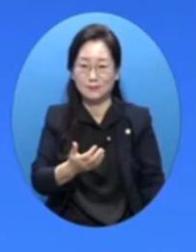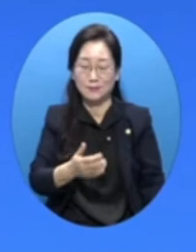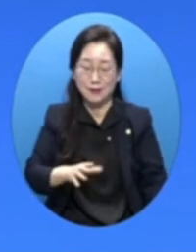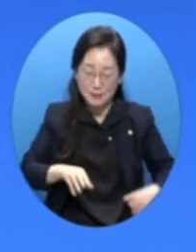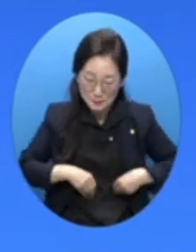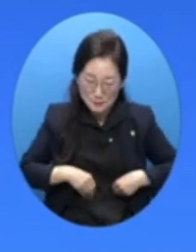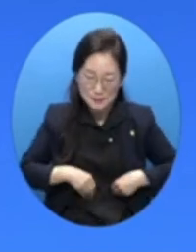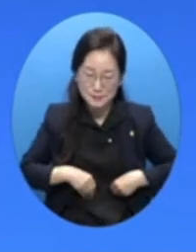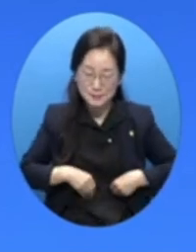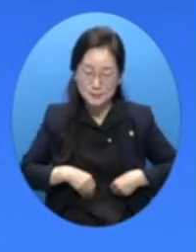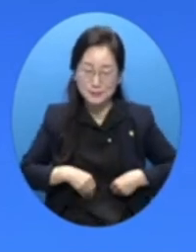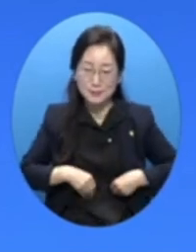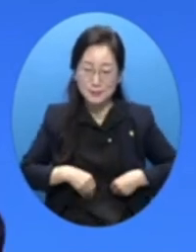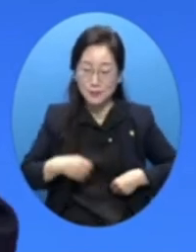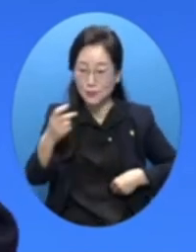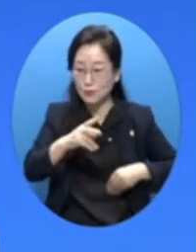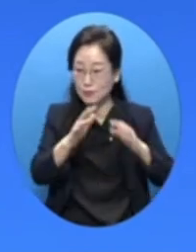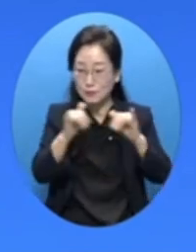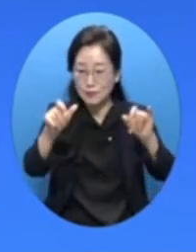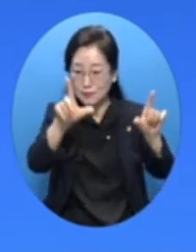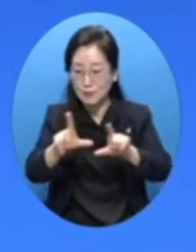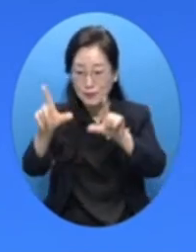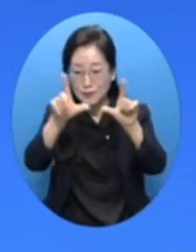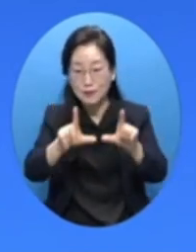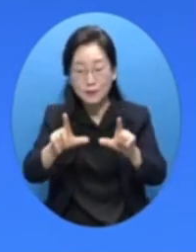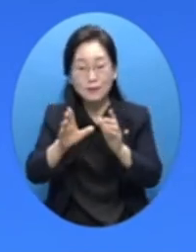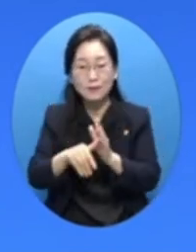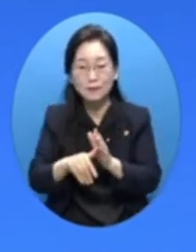배고파서 울고 또 사람들 일생을 살다 보면